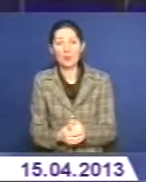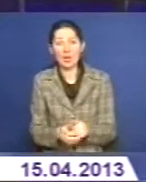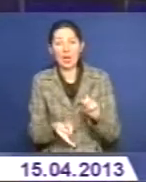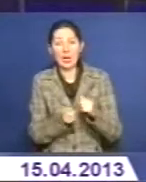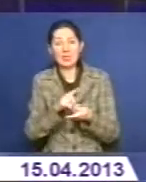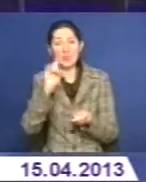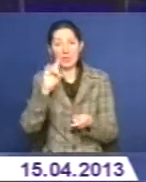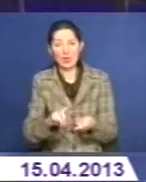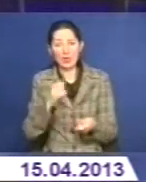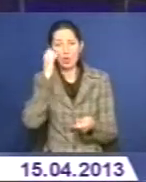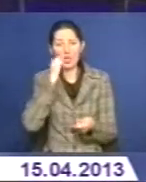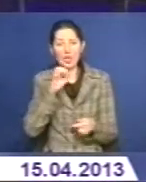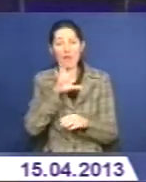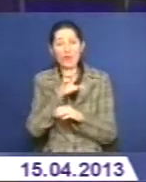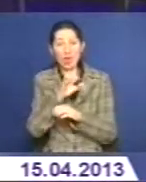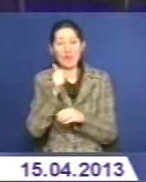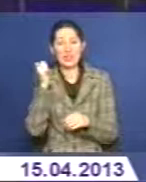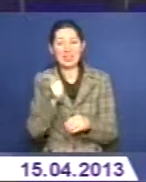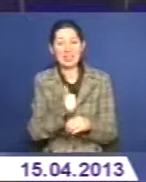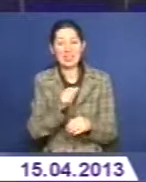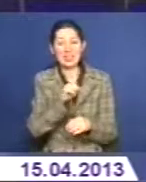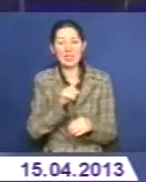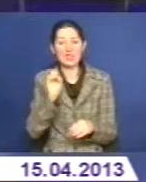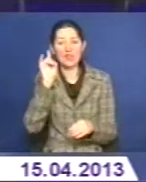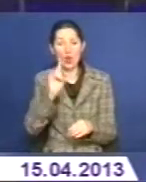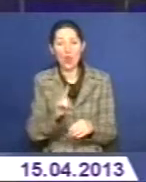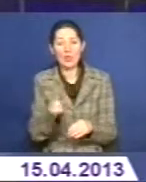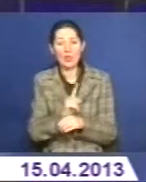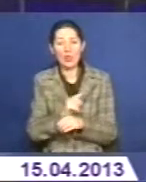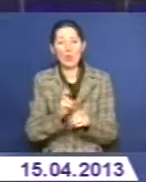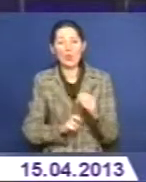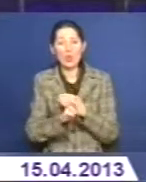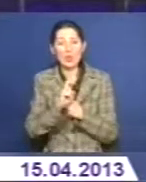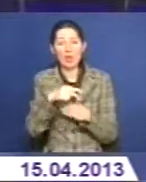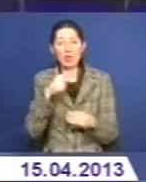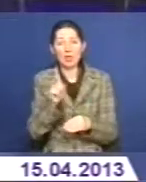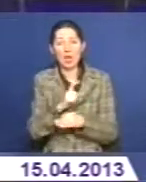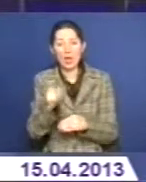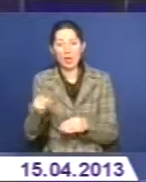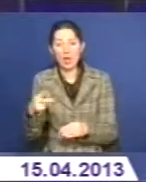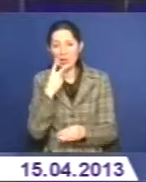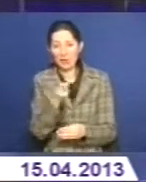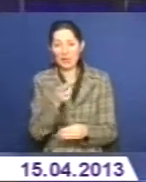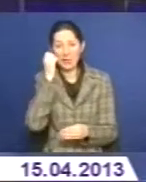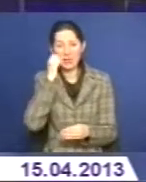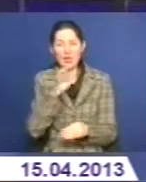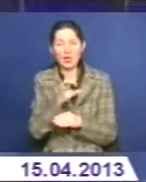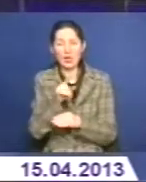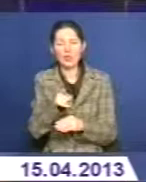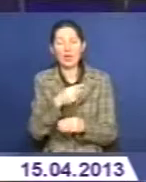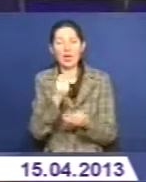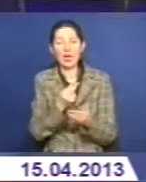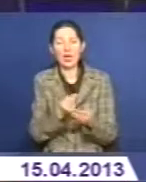Замість вікон – старі фотографії. Тиждень із вікон Тернопільського замку на перехожих дивитимуться старі світлини. На них зображені